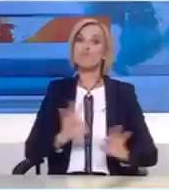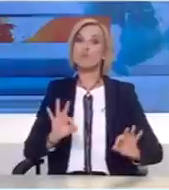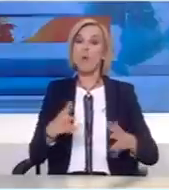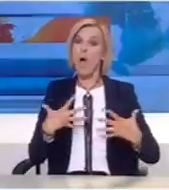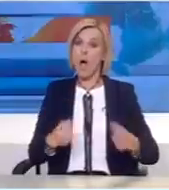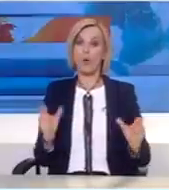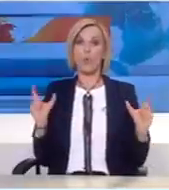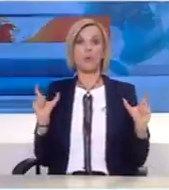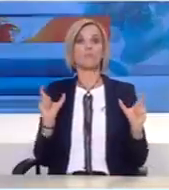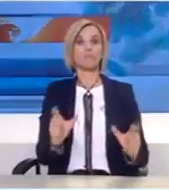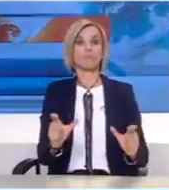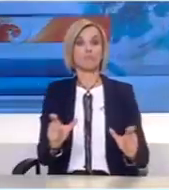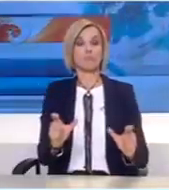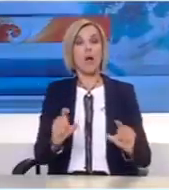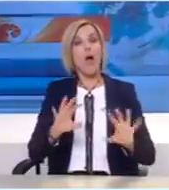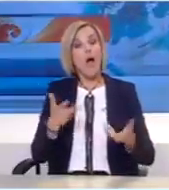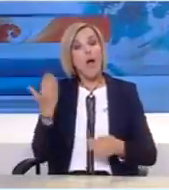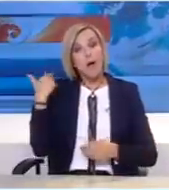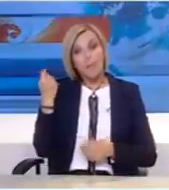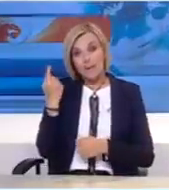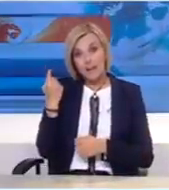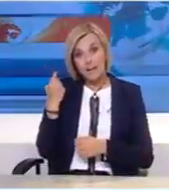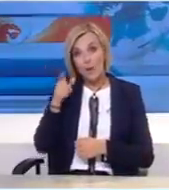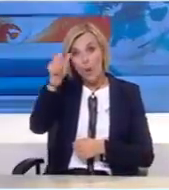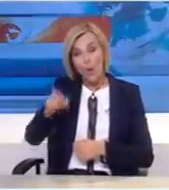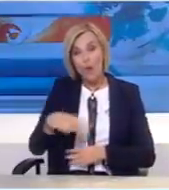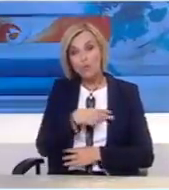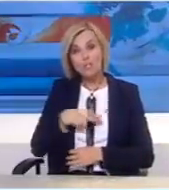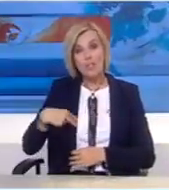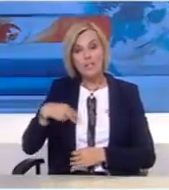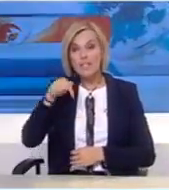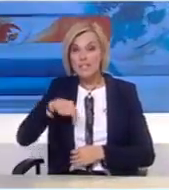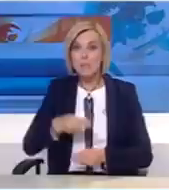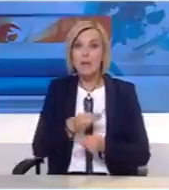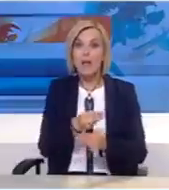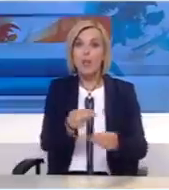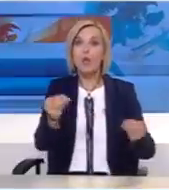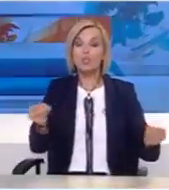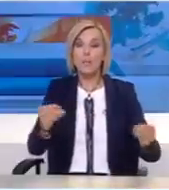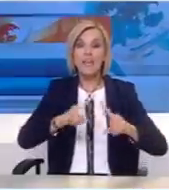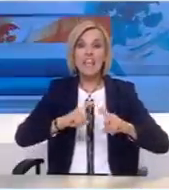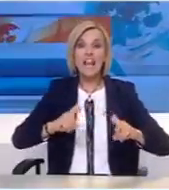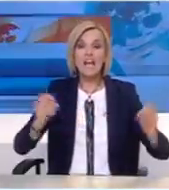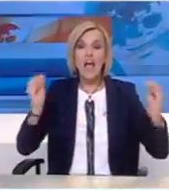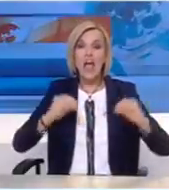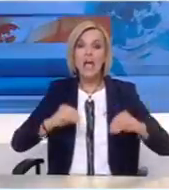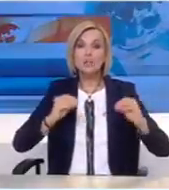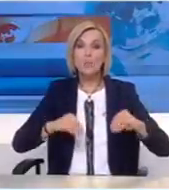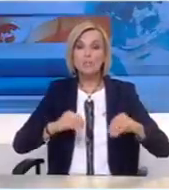όμως ανακοίνωσε πριν λίγο ο κ. Τσιόδρας, μόλις σήμερα έγινε διανομή προστατευτικού υλικού στη μονάδα αιμοκάθαρση στο Περιστέρι